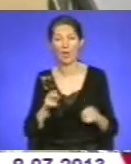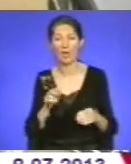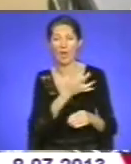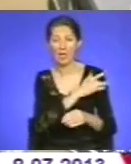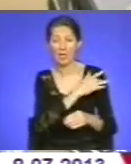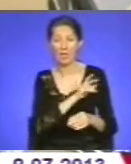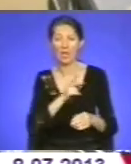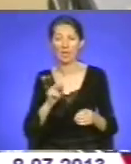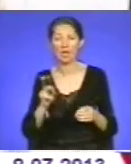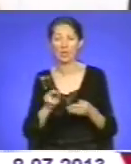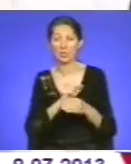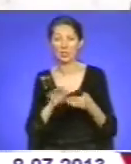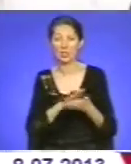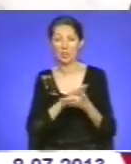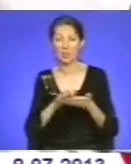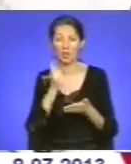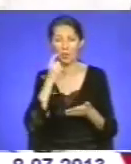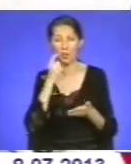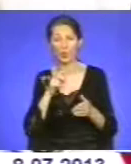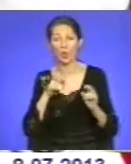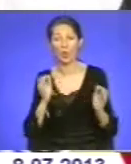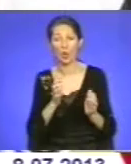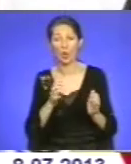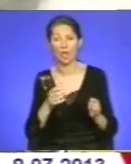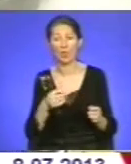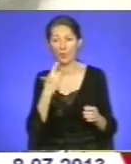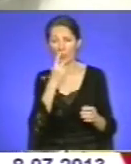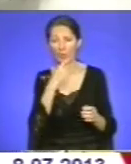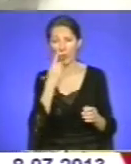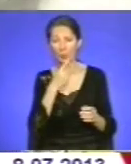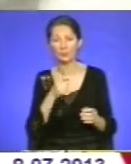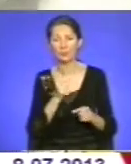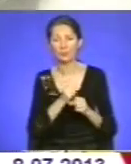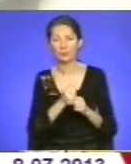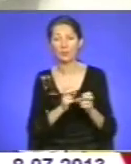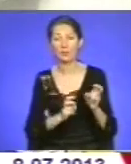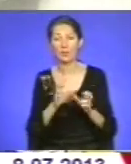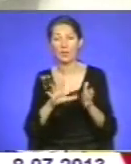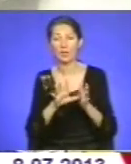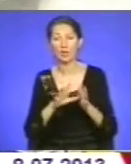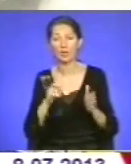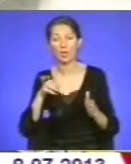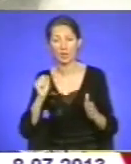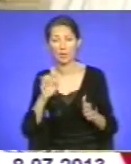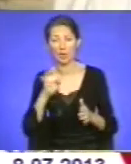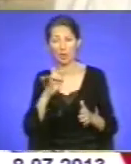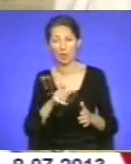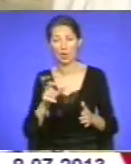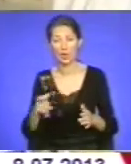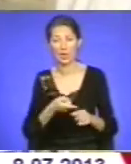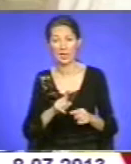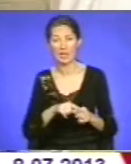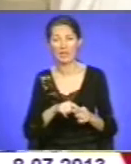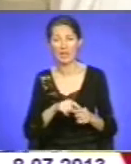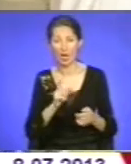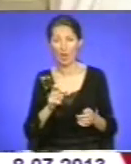доглядати за порожниною рота. На підприємстві «Тернопіль Електротранс» 400 працівників. Цих людей стоматолог планує пролікувати